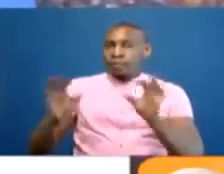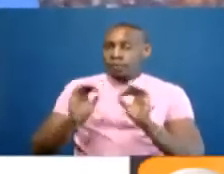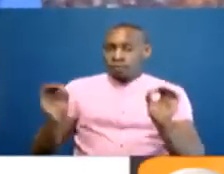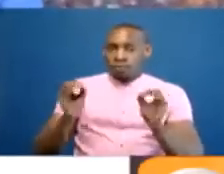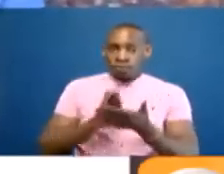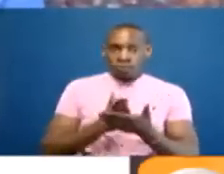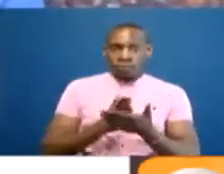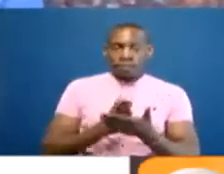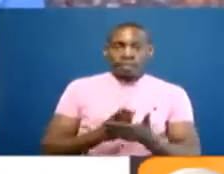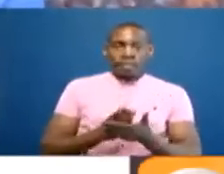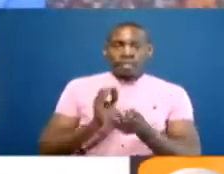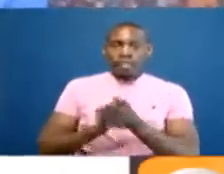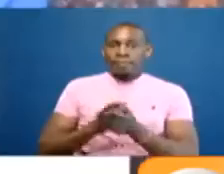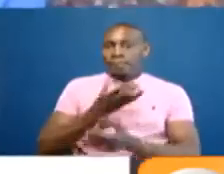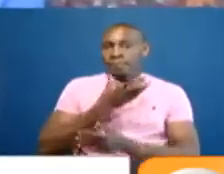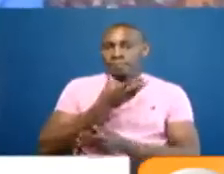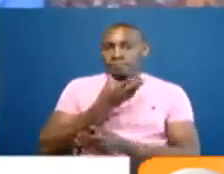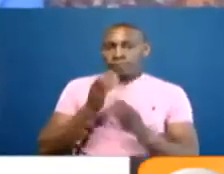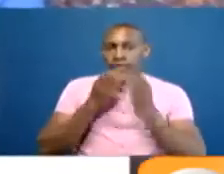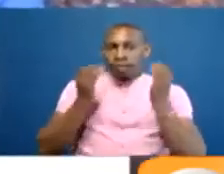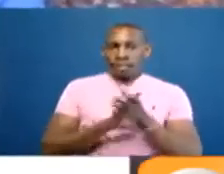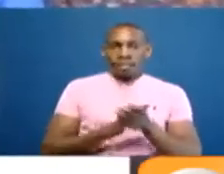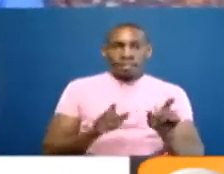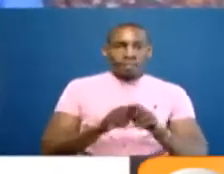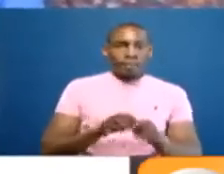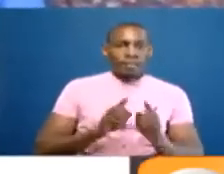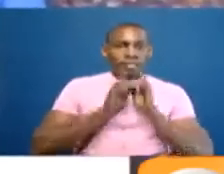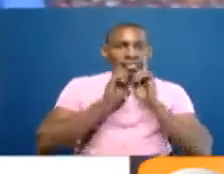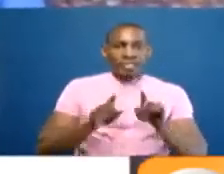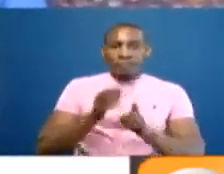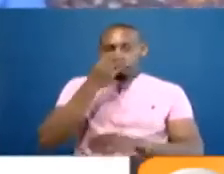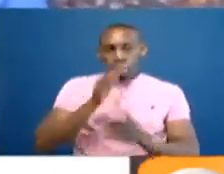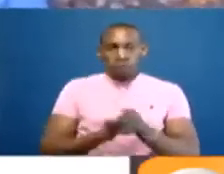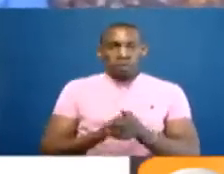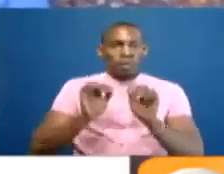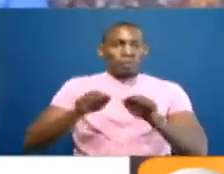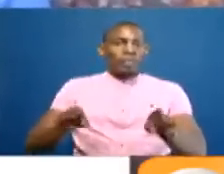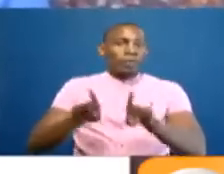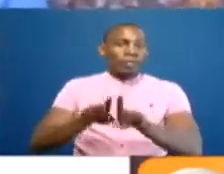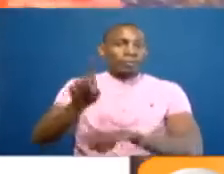ndio? Kama Jaramogi Odinga angekuwa Murkomen ama angekuwa Ruto, ingefanyika hivyo?